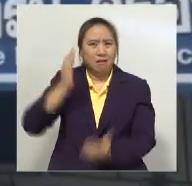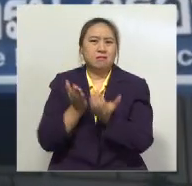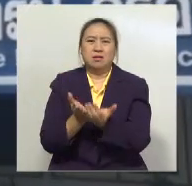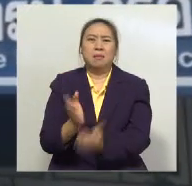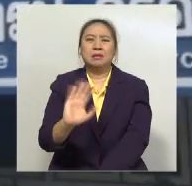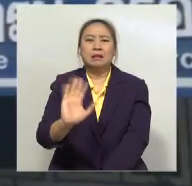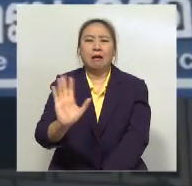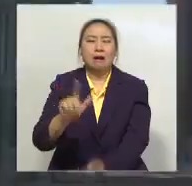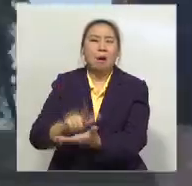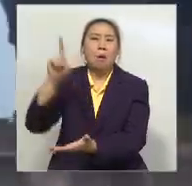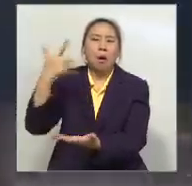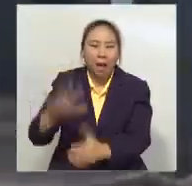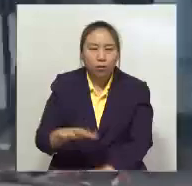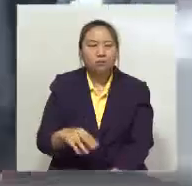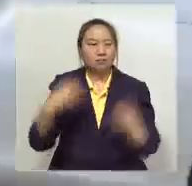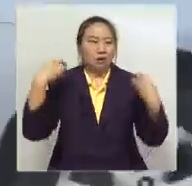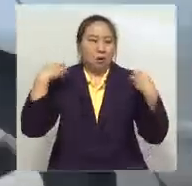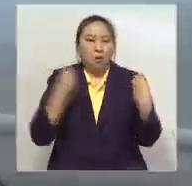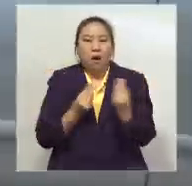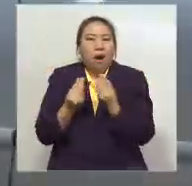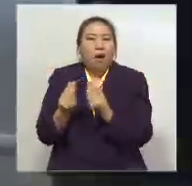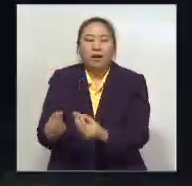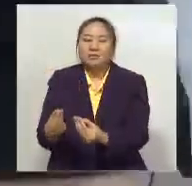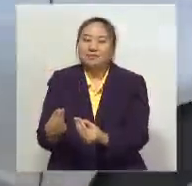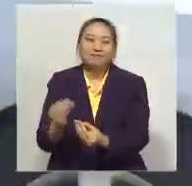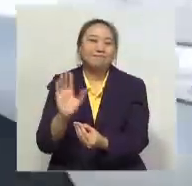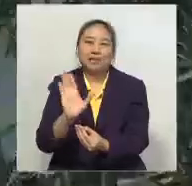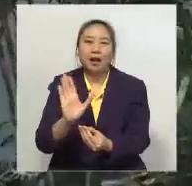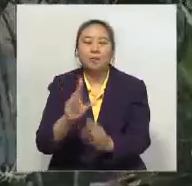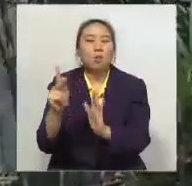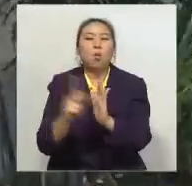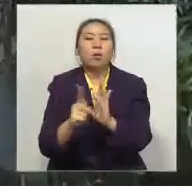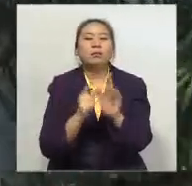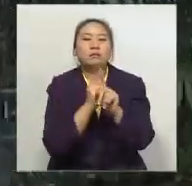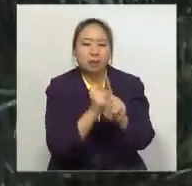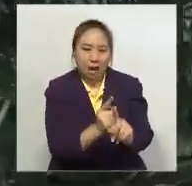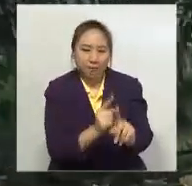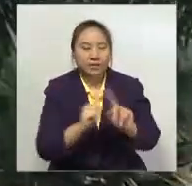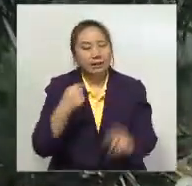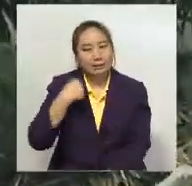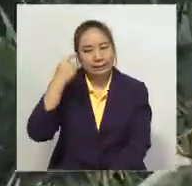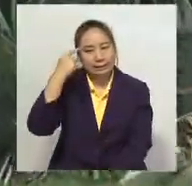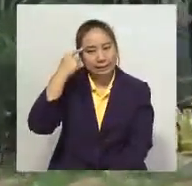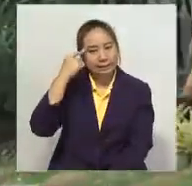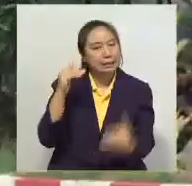กองทัพเรือแล้วจึงไม่ได้สิทธิ์เหมือนกับกองกำลังพลในสังกัดกองทัพเรือตามระเบียบแต่จะพิจารณา